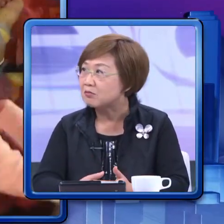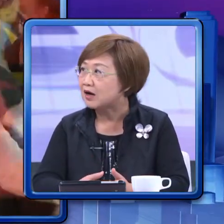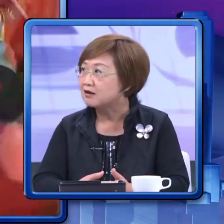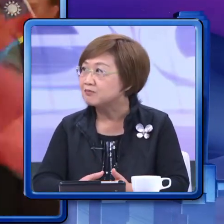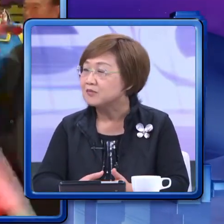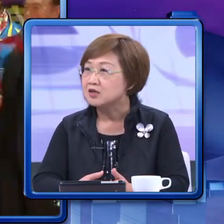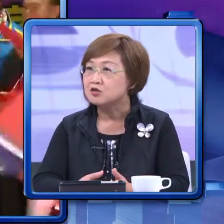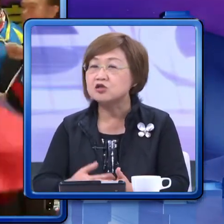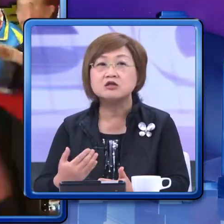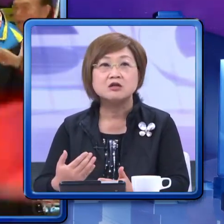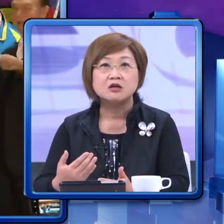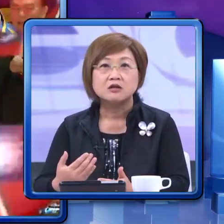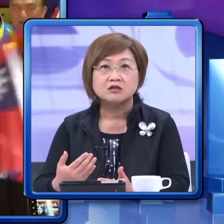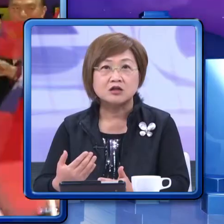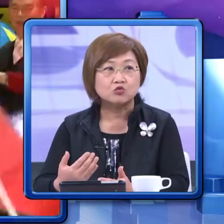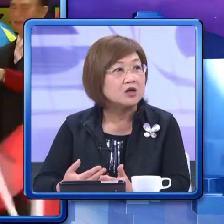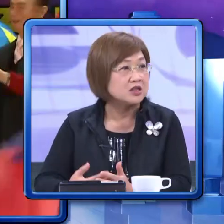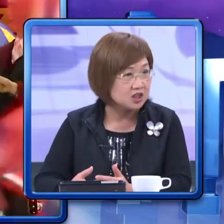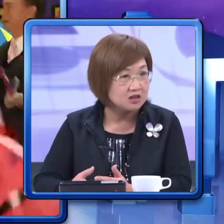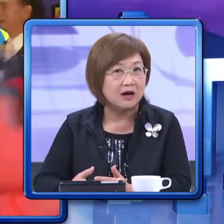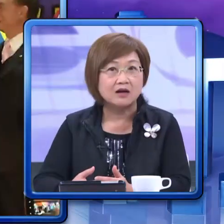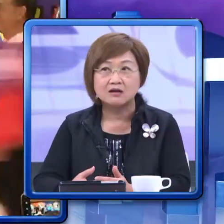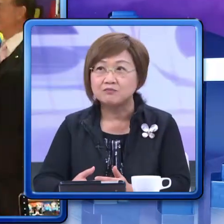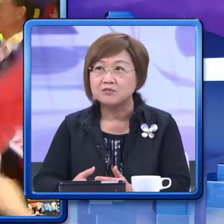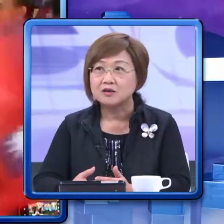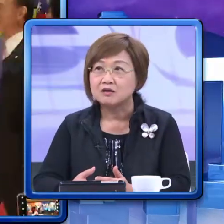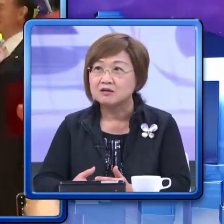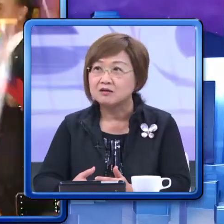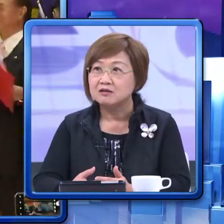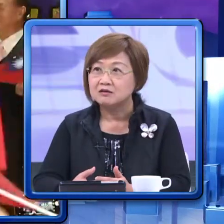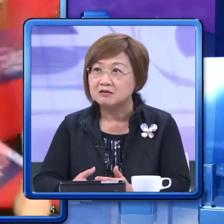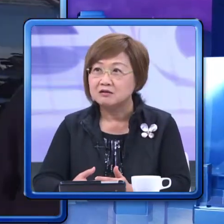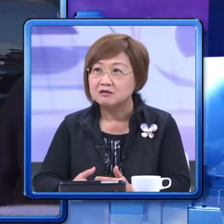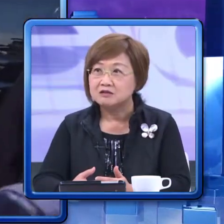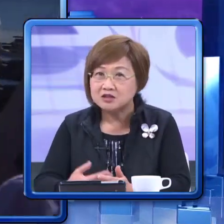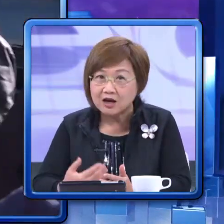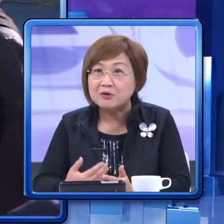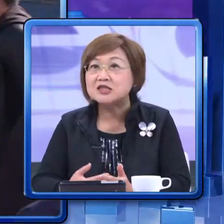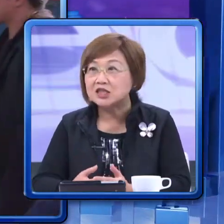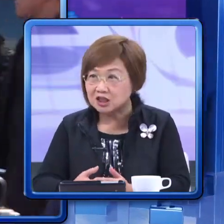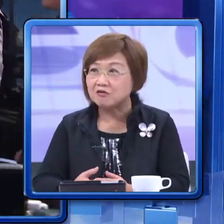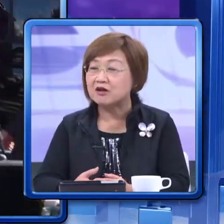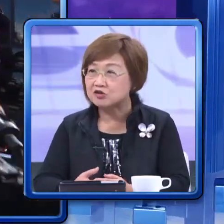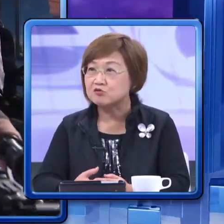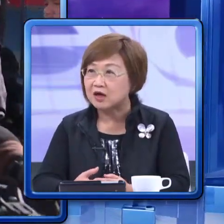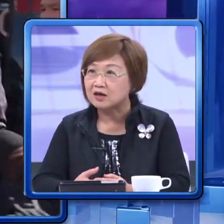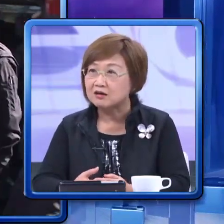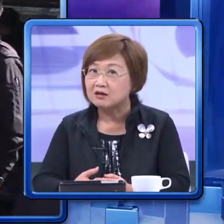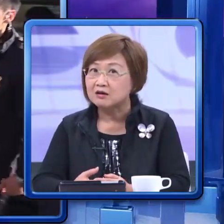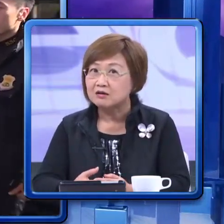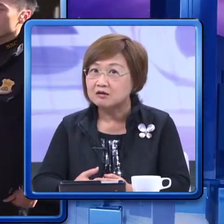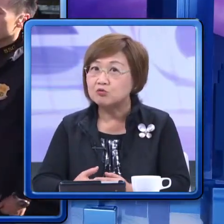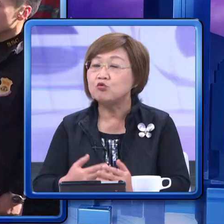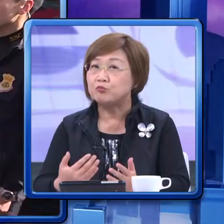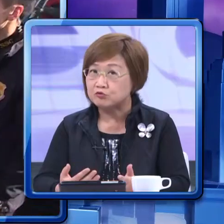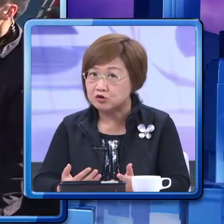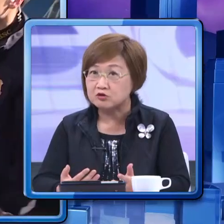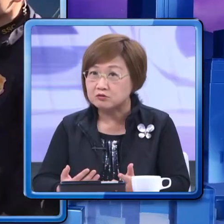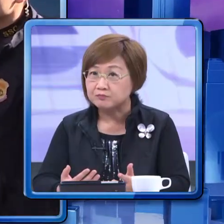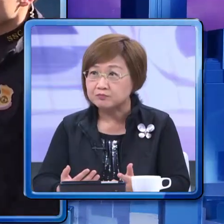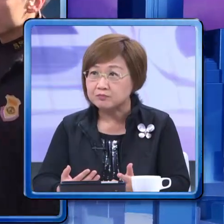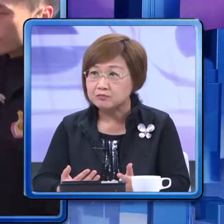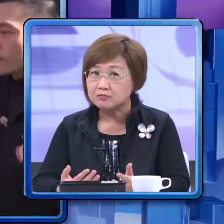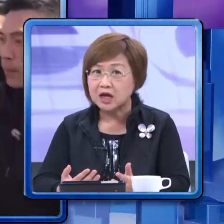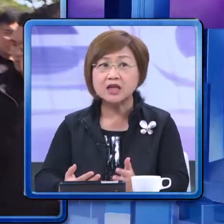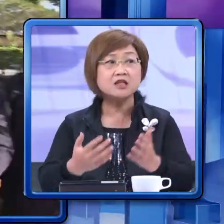核四吗？是这个装冷气吗？是这样拼经济的方式吗？那如果不